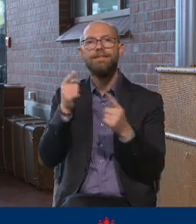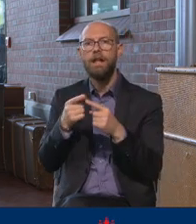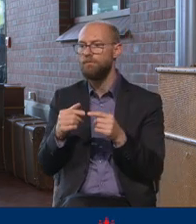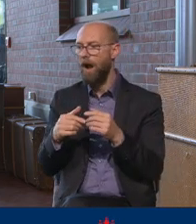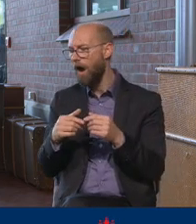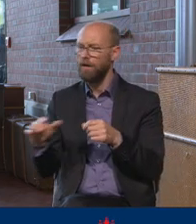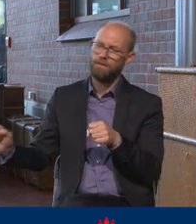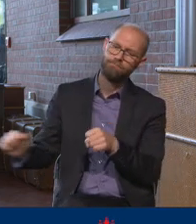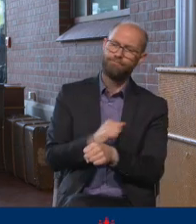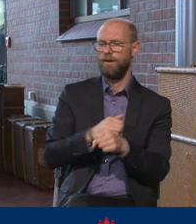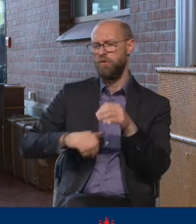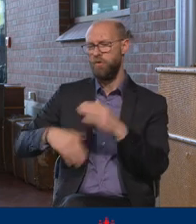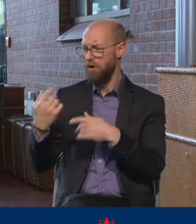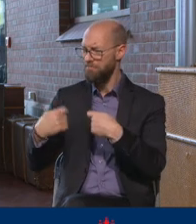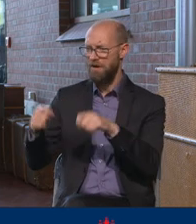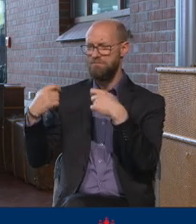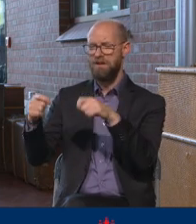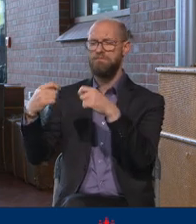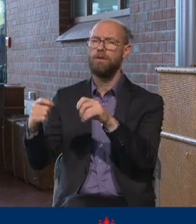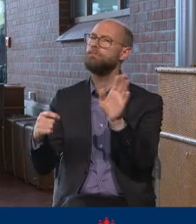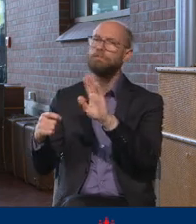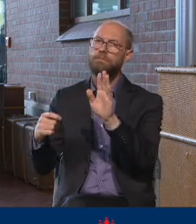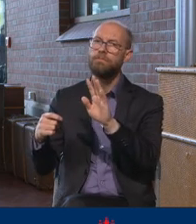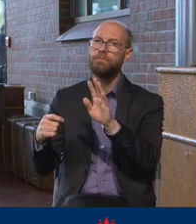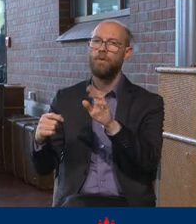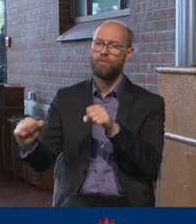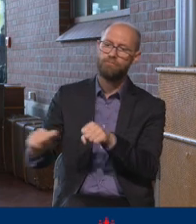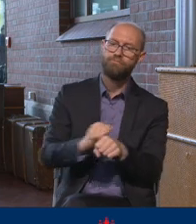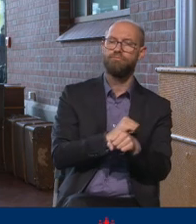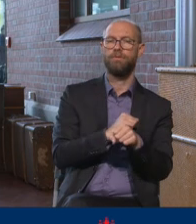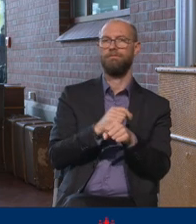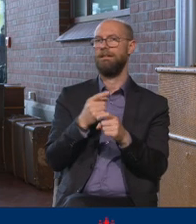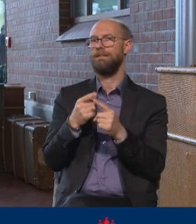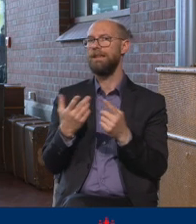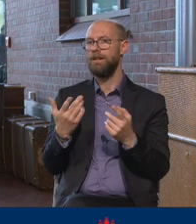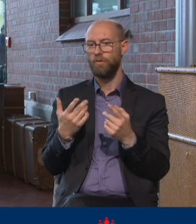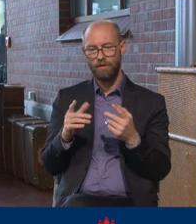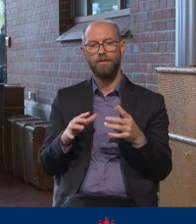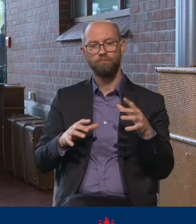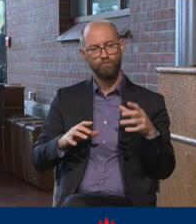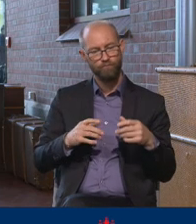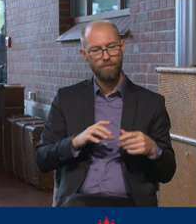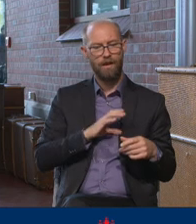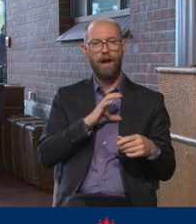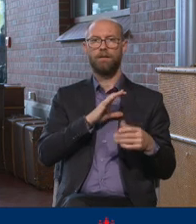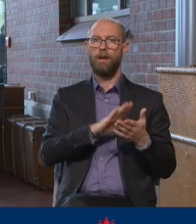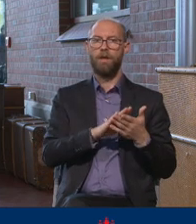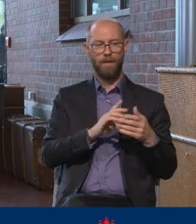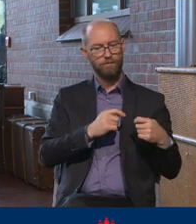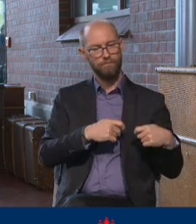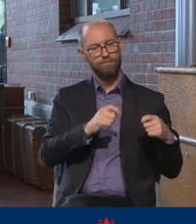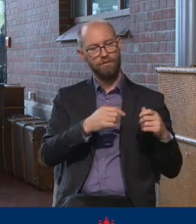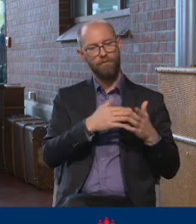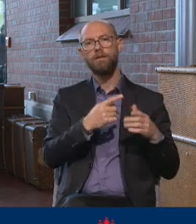diesen gedanken gut eine vollständige überformung zu generieren was aber als grundidee bei